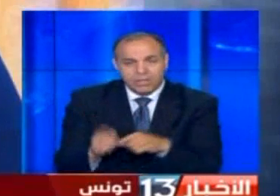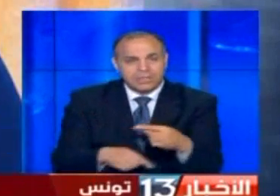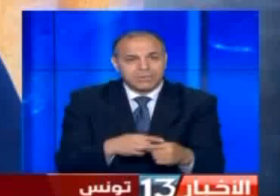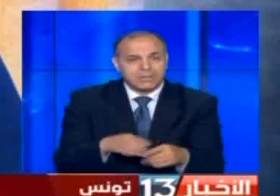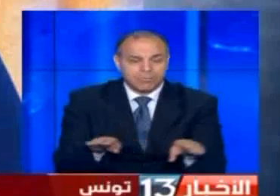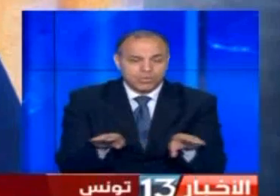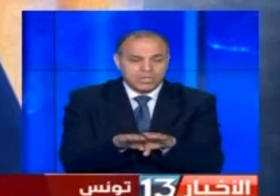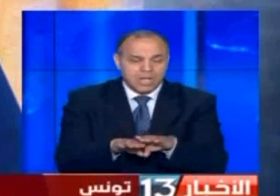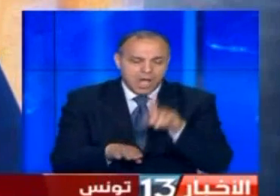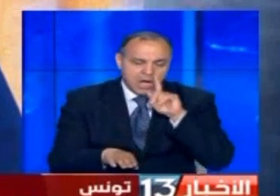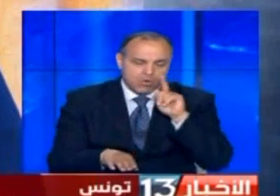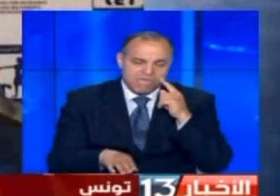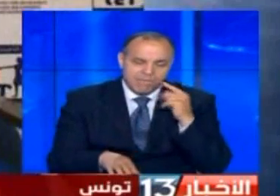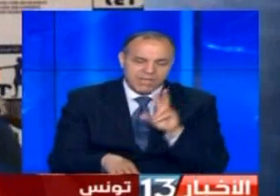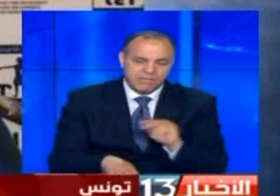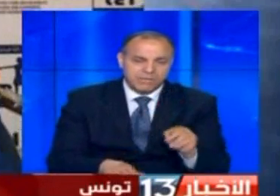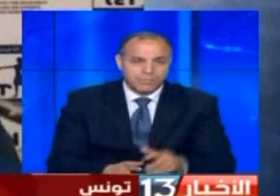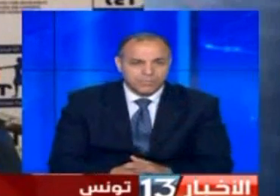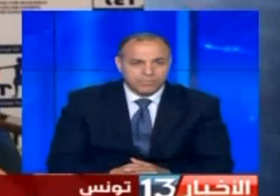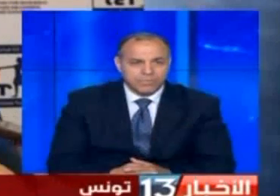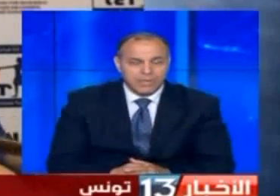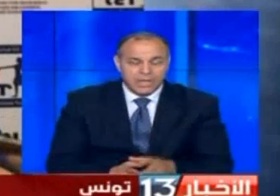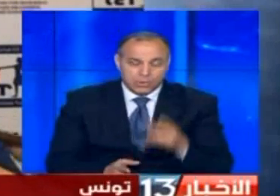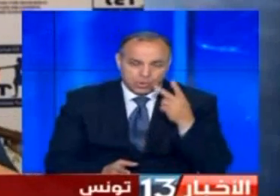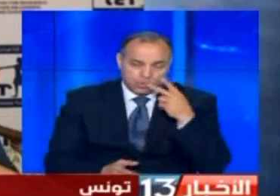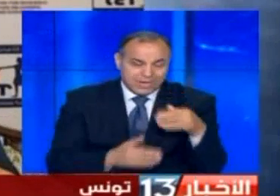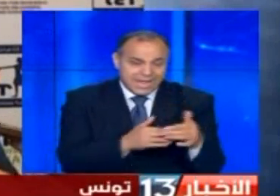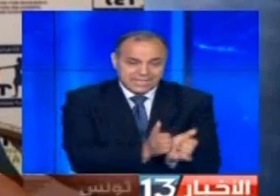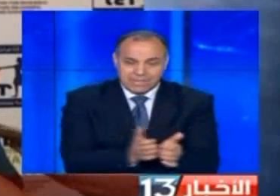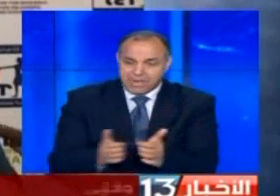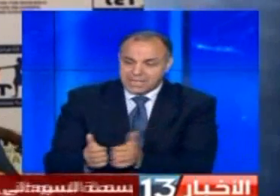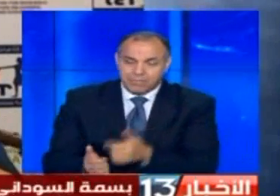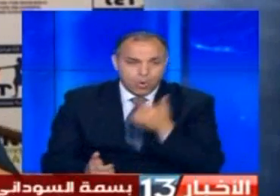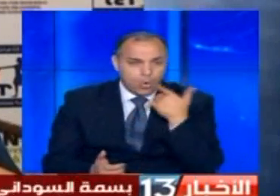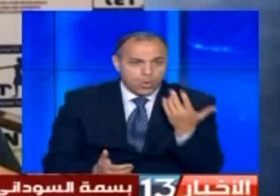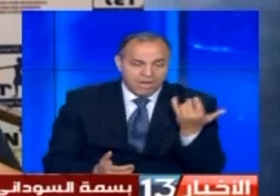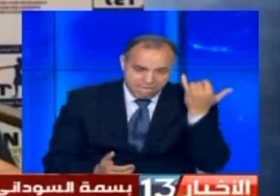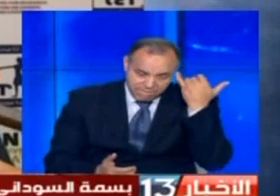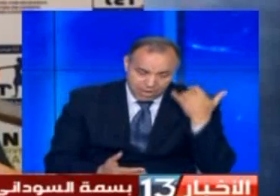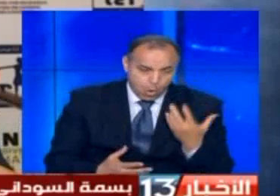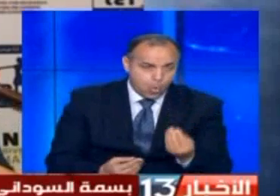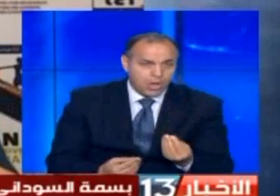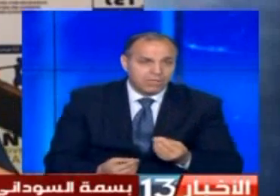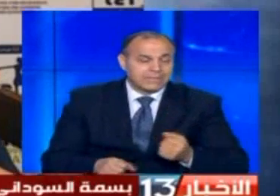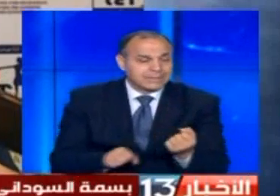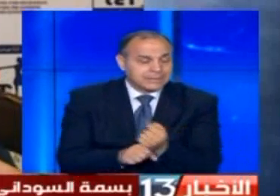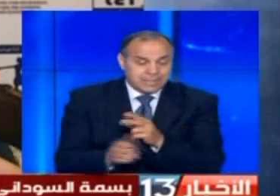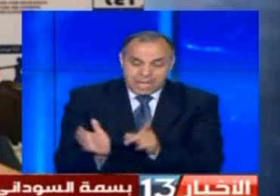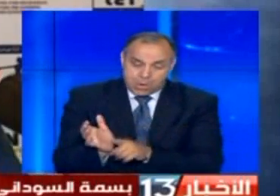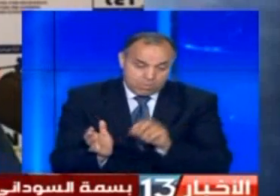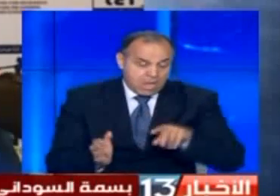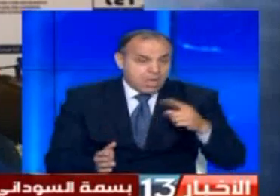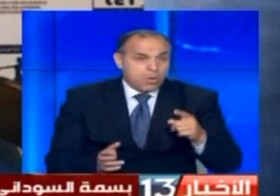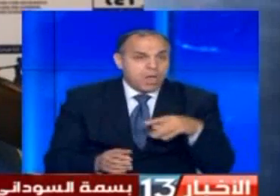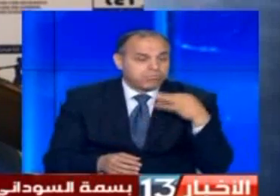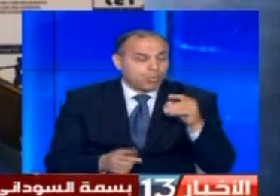المساواه بين الجنسين لاحظنا ان الاحزاب في مبادئها العامه في نظامها الاساسي